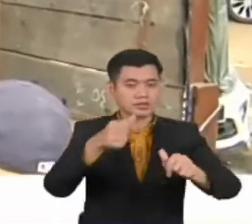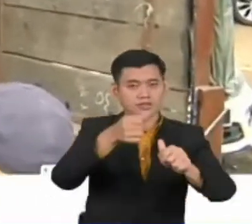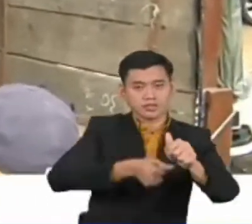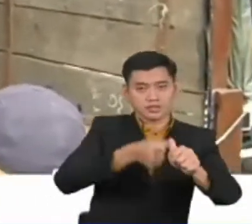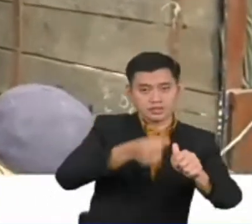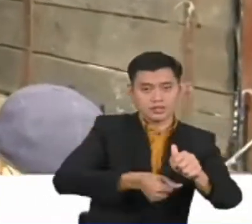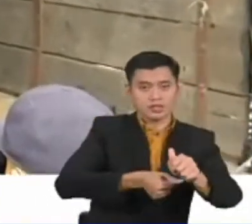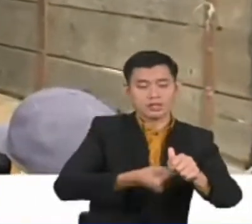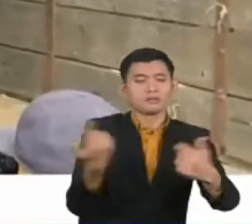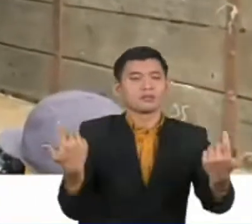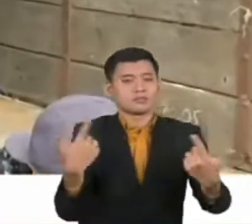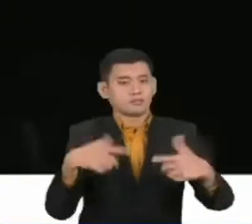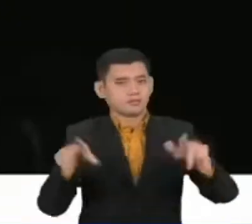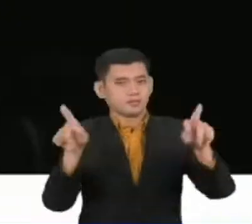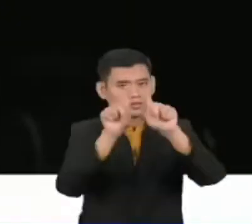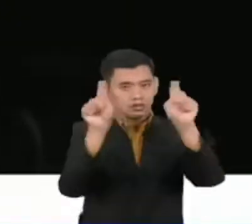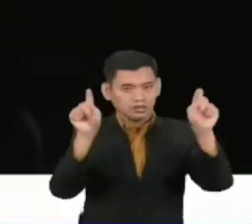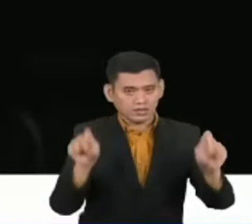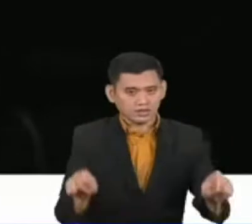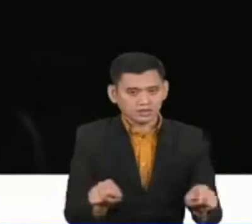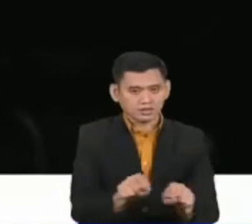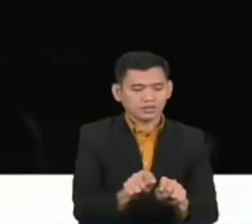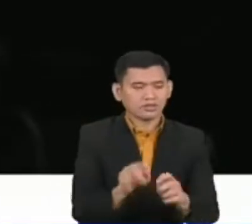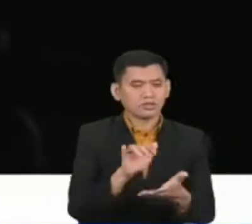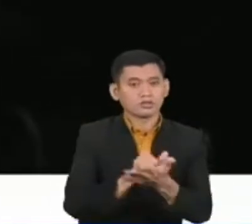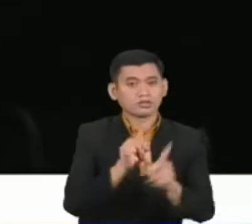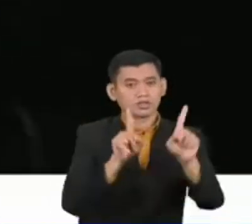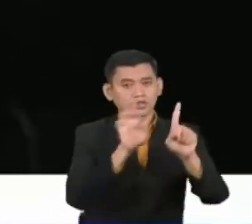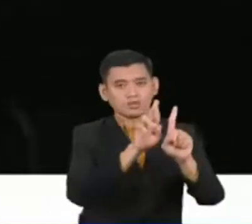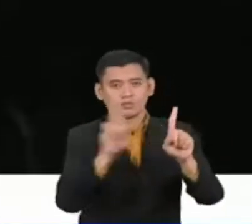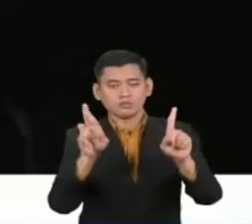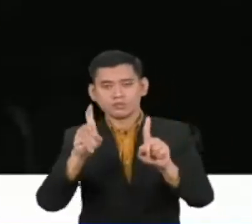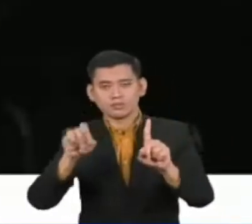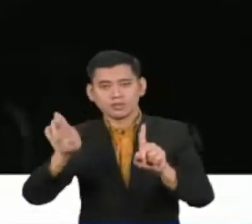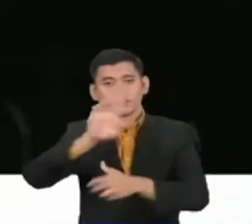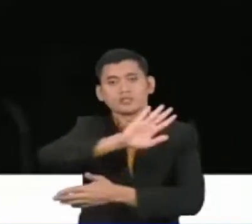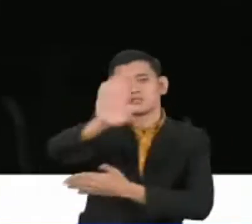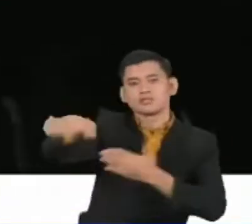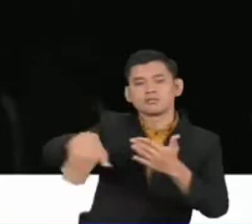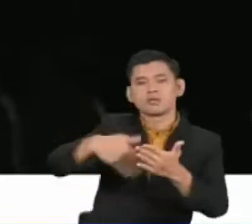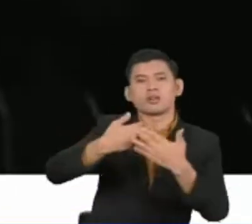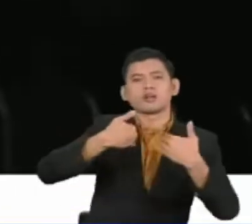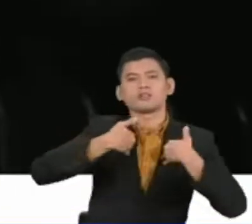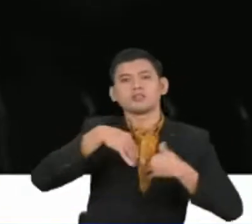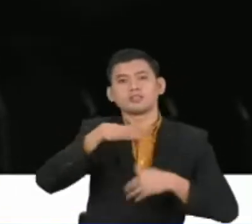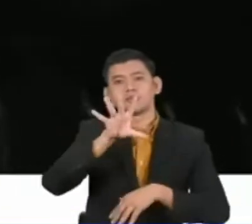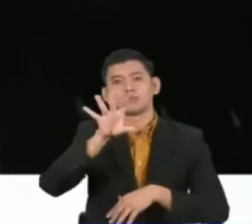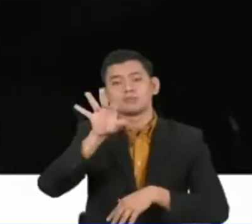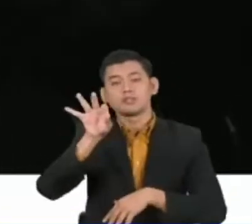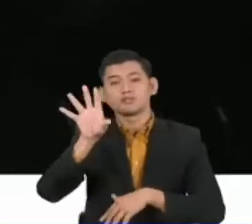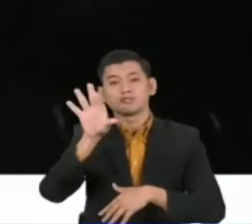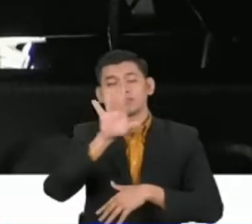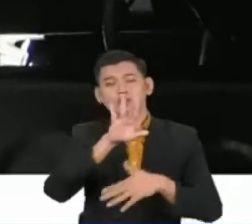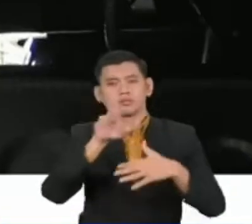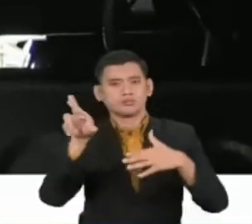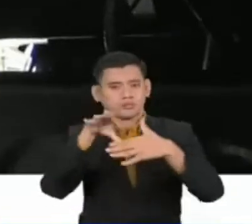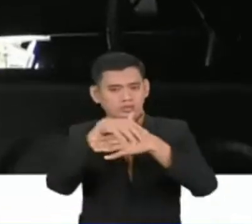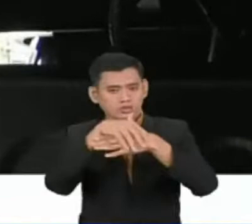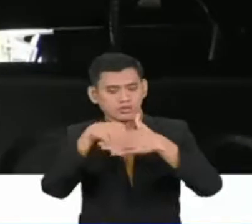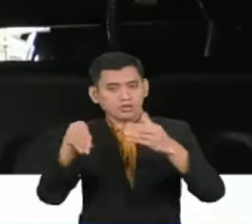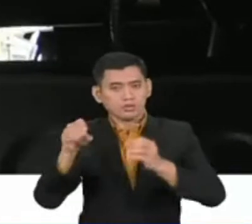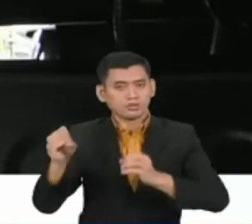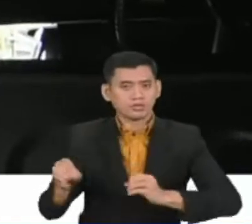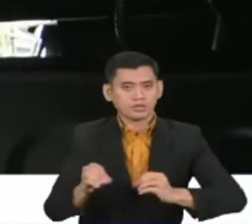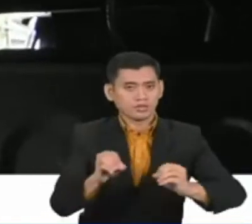itu berkapasiti 1,000 liter. Kesemua nilai sitaan dianggarkan berjumlah RM59,000. Modus operandinya